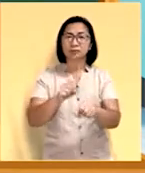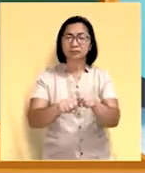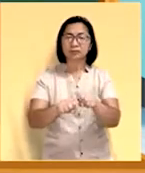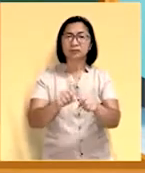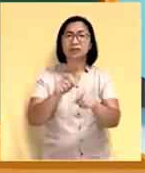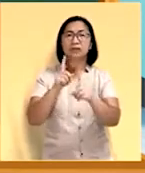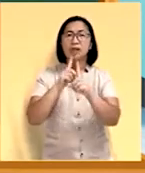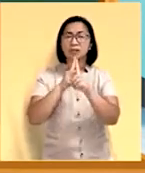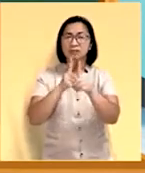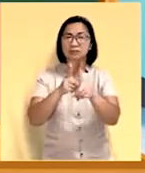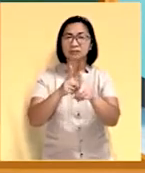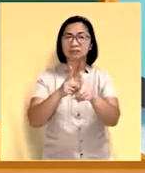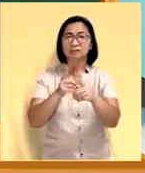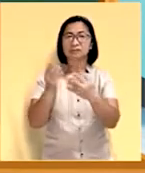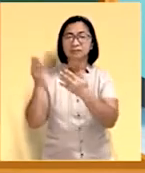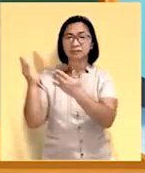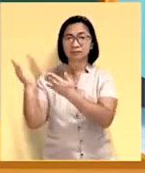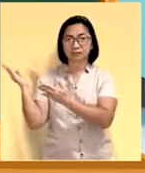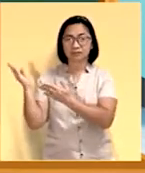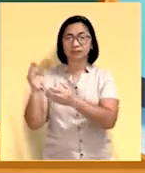sagot ay